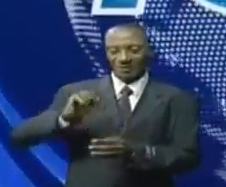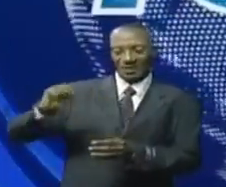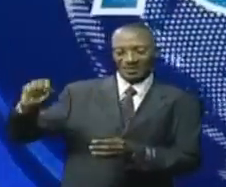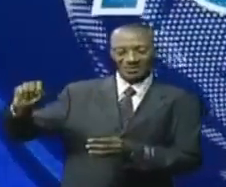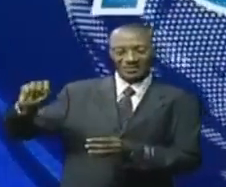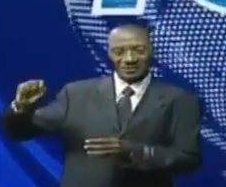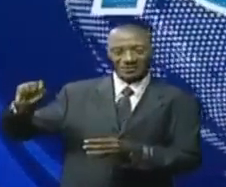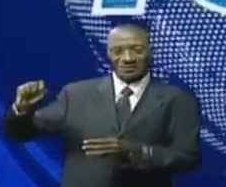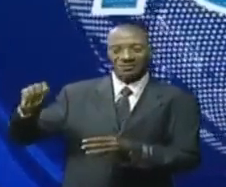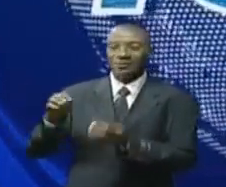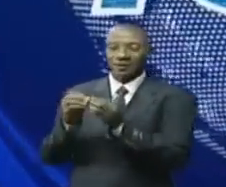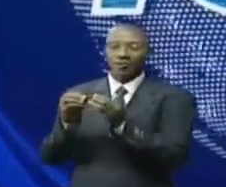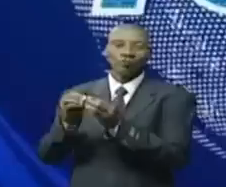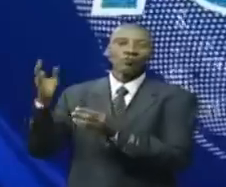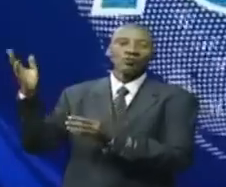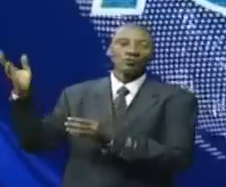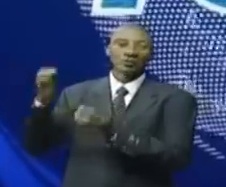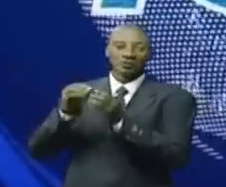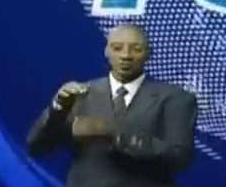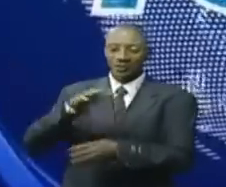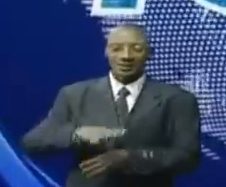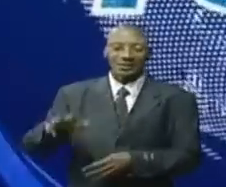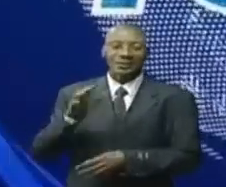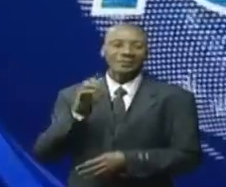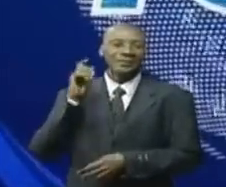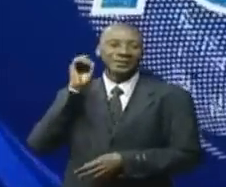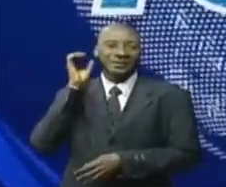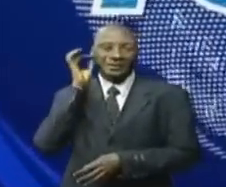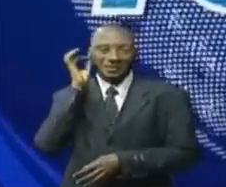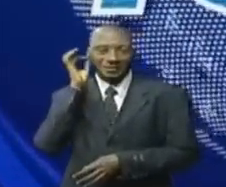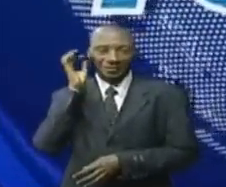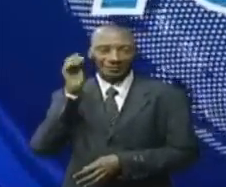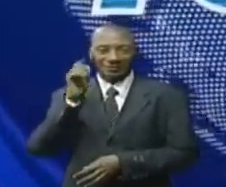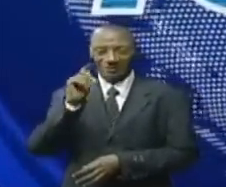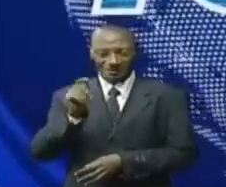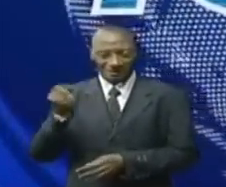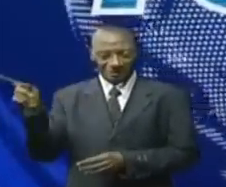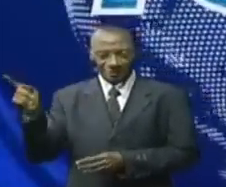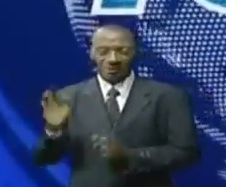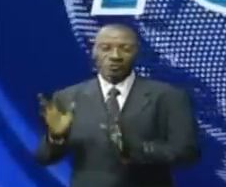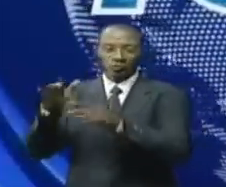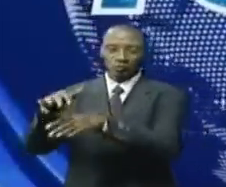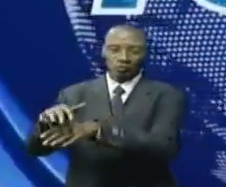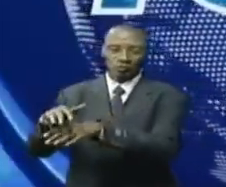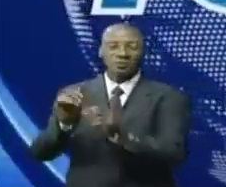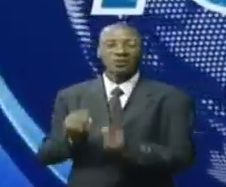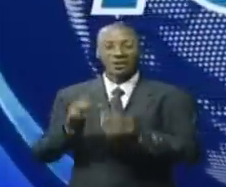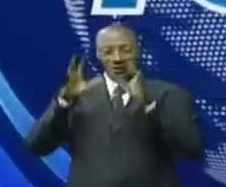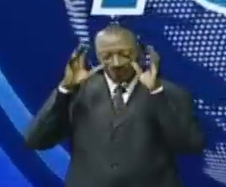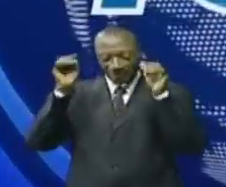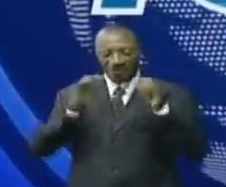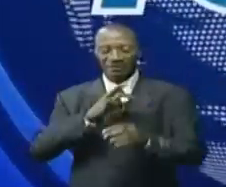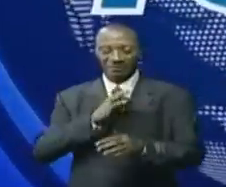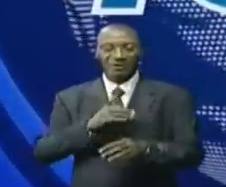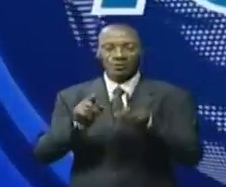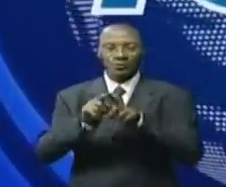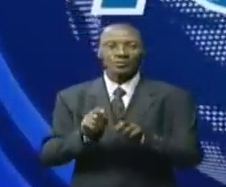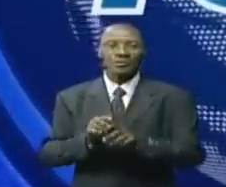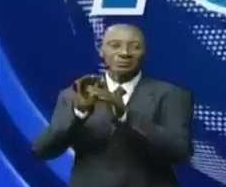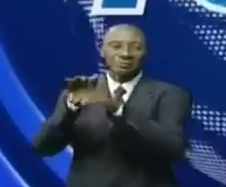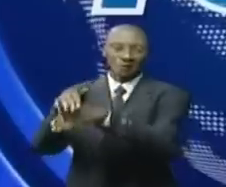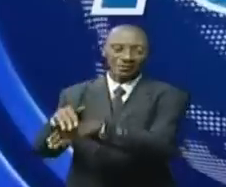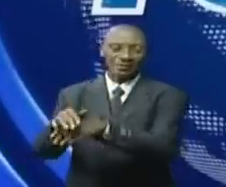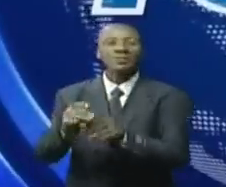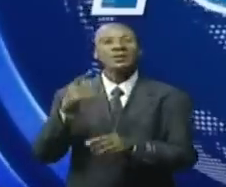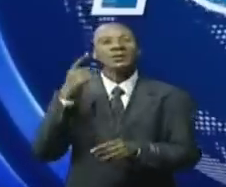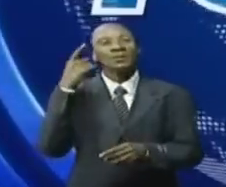seront consacrés à la situation sécuriste dans la partie est de la République démocratique du Congo et déterminés à faire taire les armes dans des